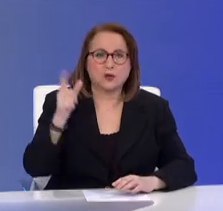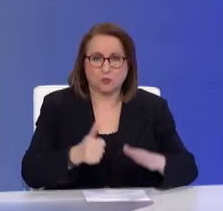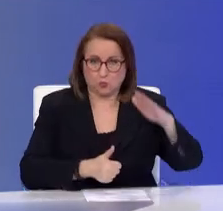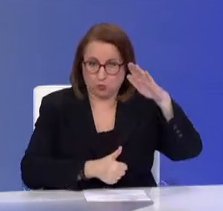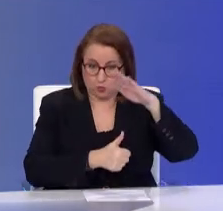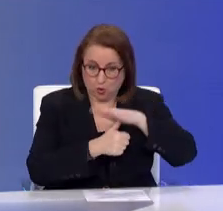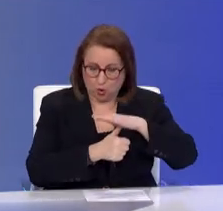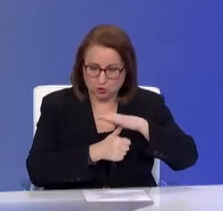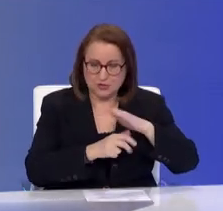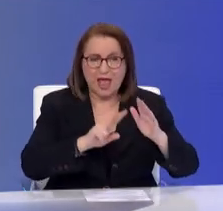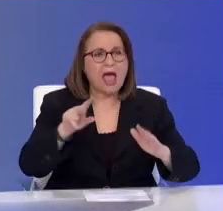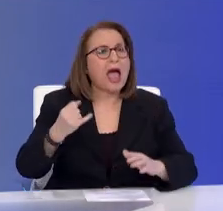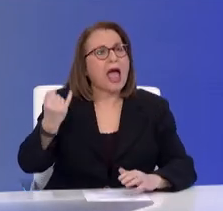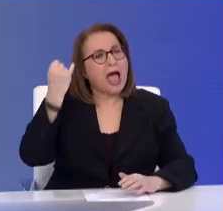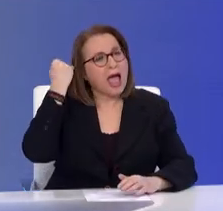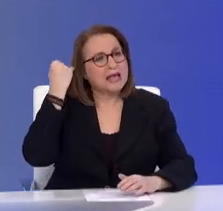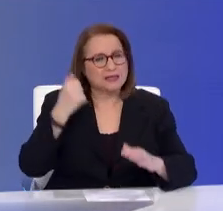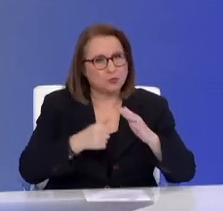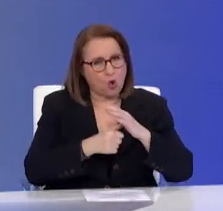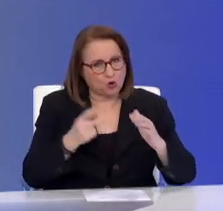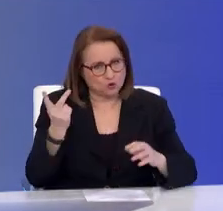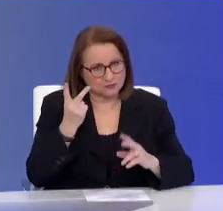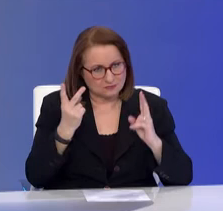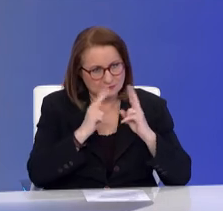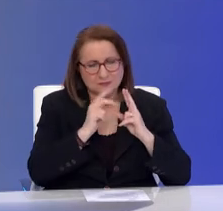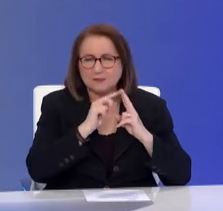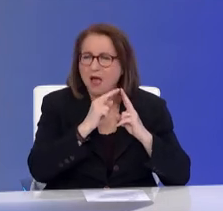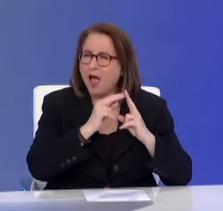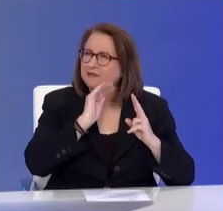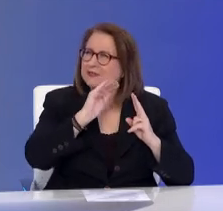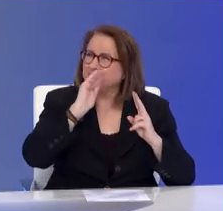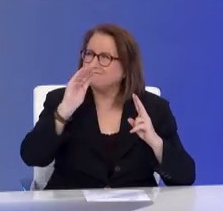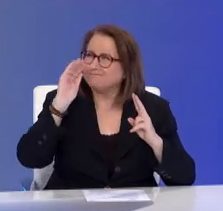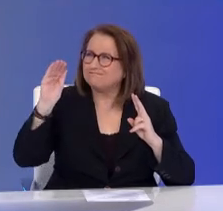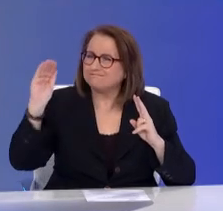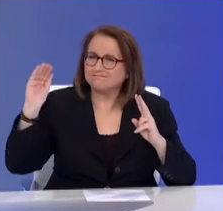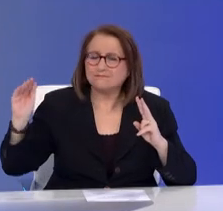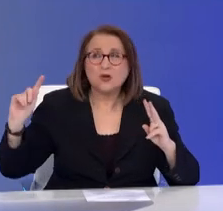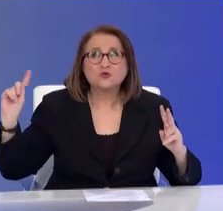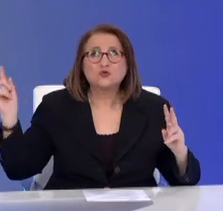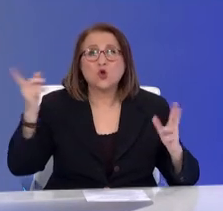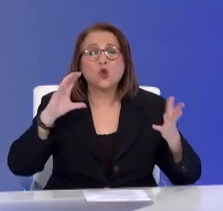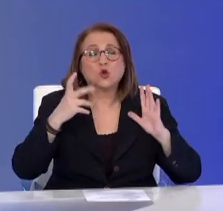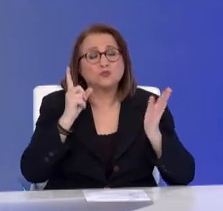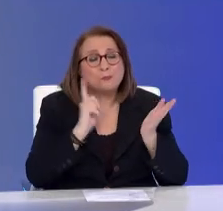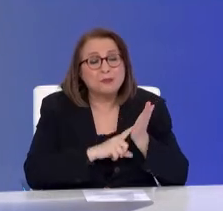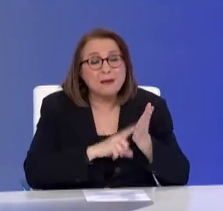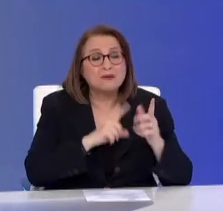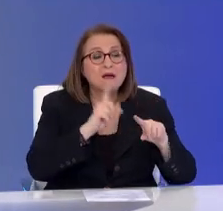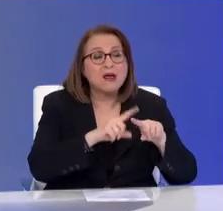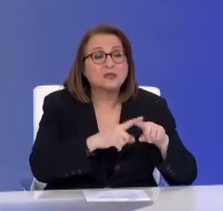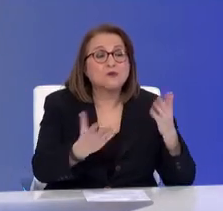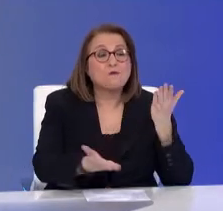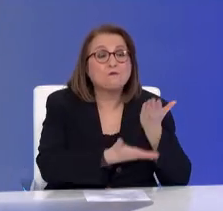αντιπρόεδρος, καλώντας τους φιλέλληνες ανά τον κόσμο να βοηθήσουν τους Έλληνες, είπαν,